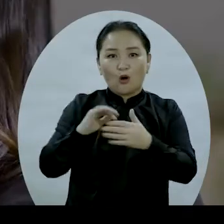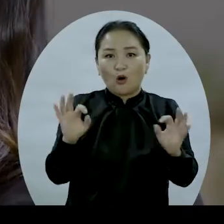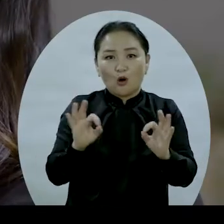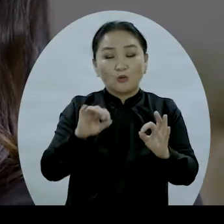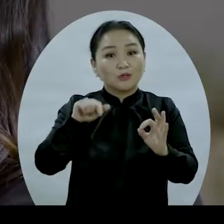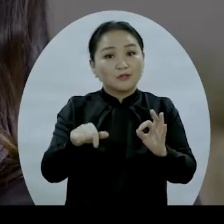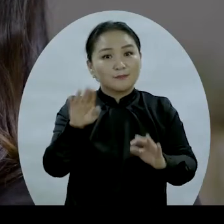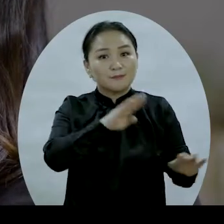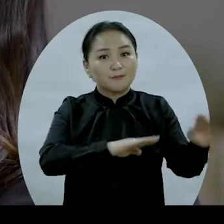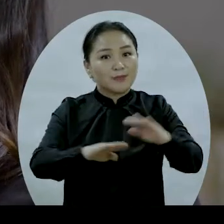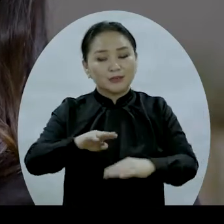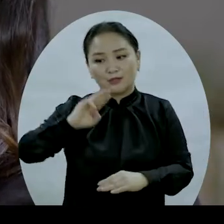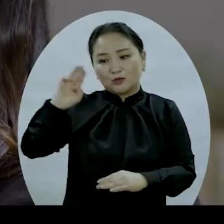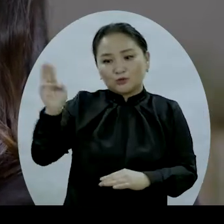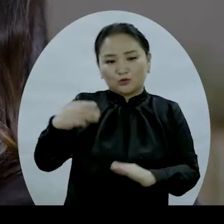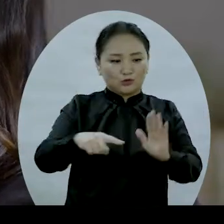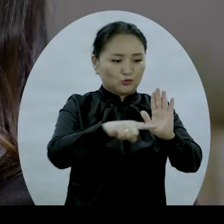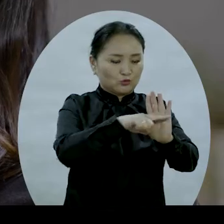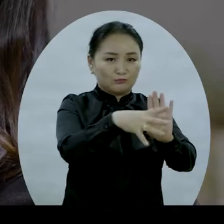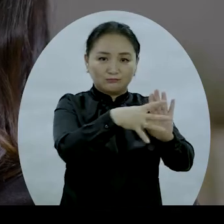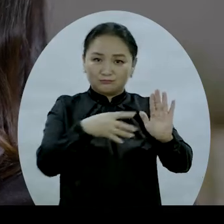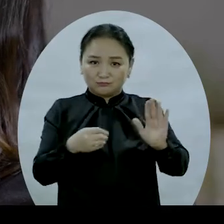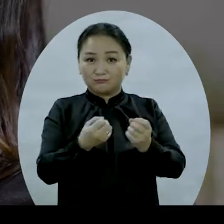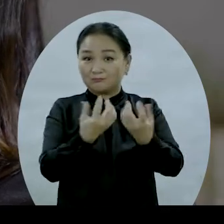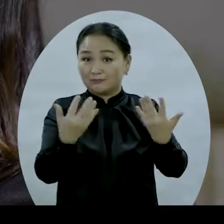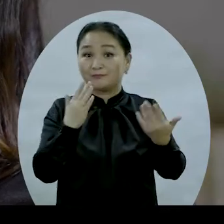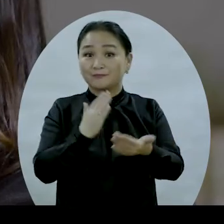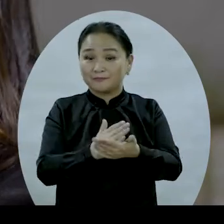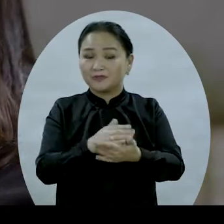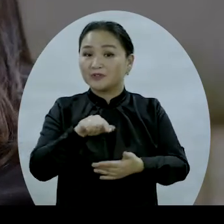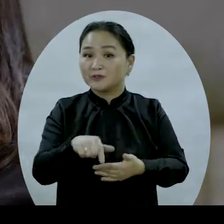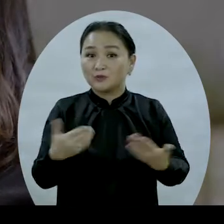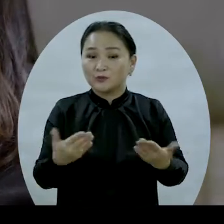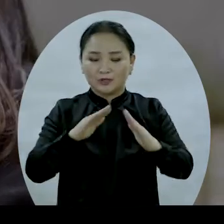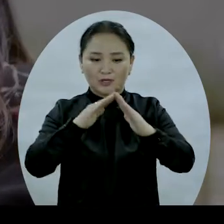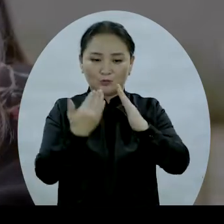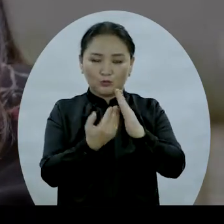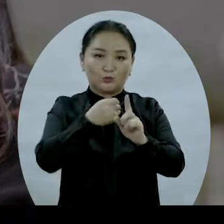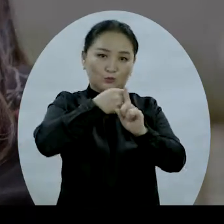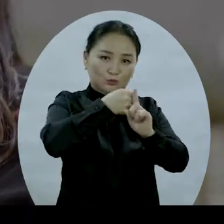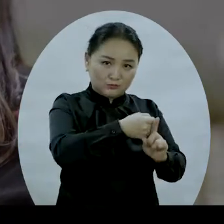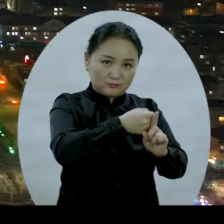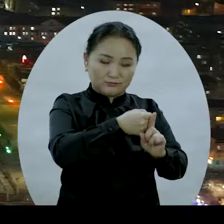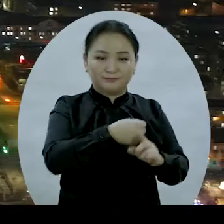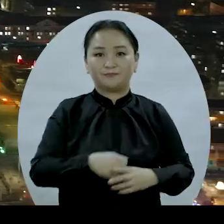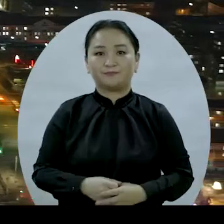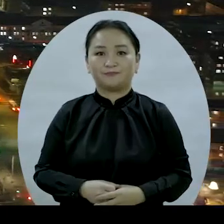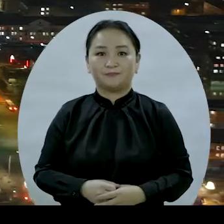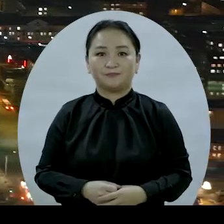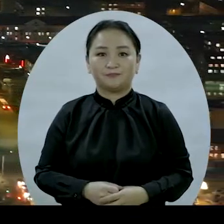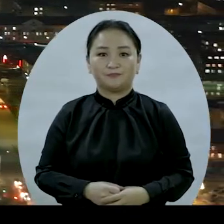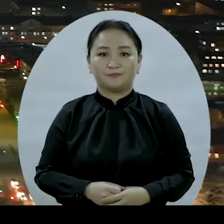гэдэг. Ийм нөхцөл байдал нь бас тодорхой сөрөг нөлөөллүүдийг бас авчирсан. Энэ юу вэ гэхээр гэр бүлийн хүчирхийл байдаг.